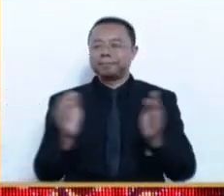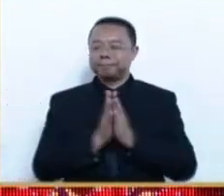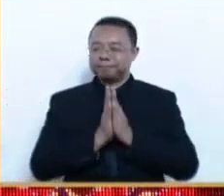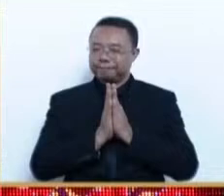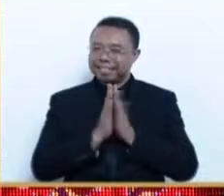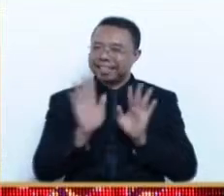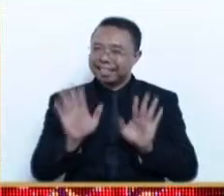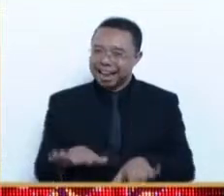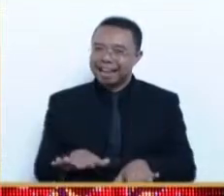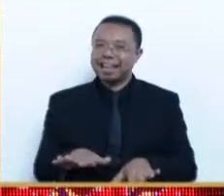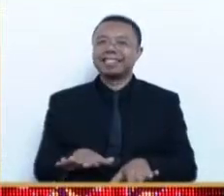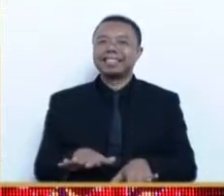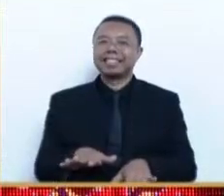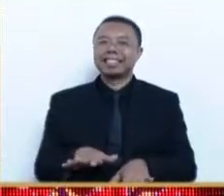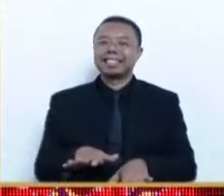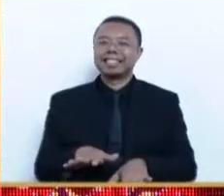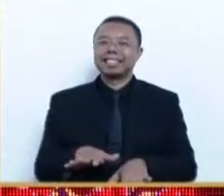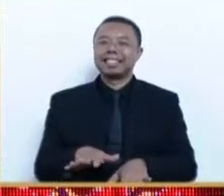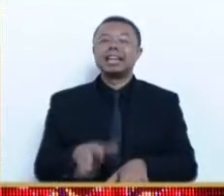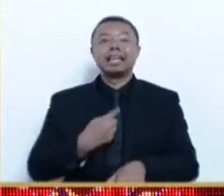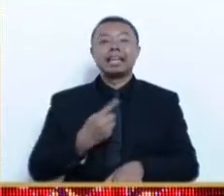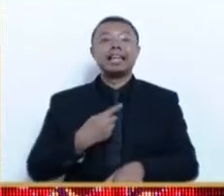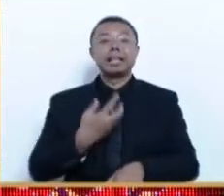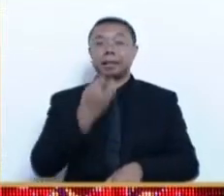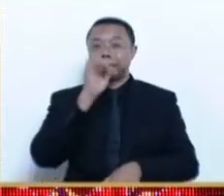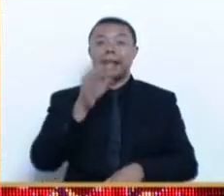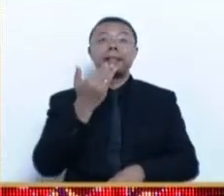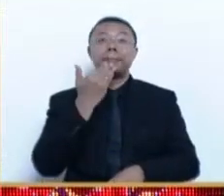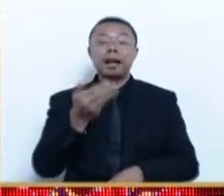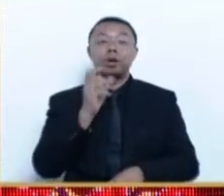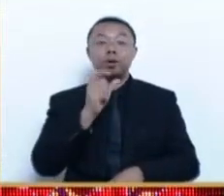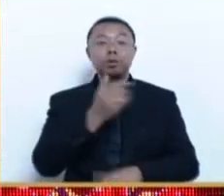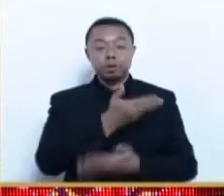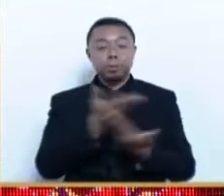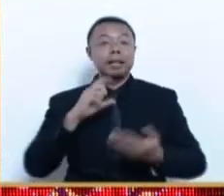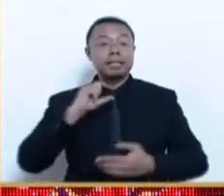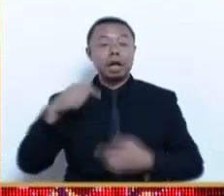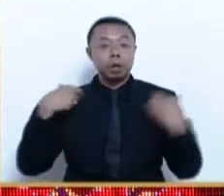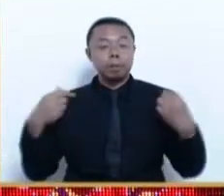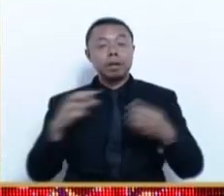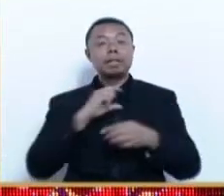tenang kepada para penduk tentunya kitaucapkan Terima kasih untuk seluruhalonbern for wakil